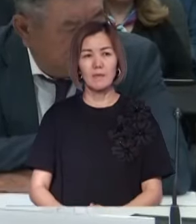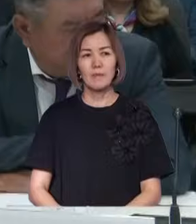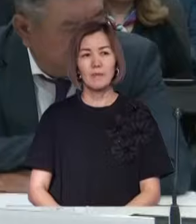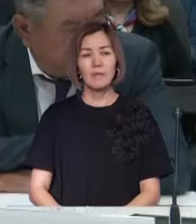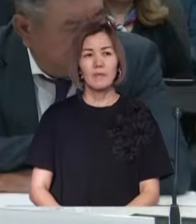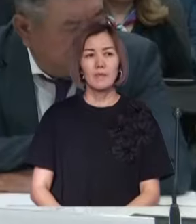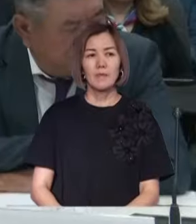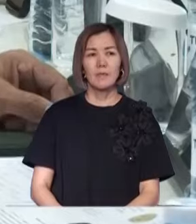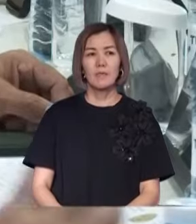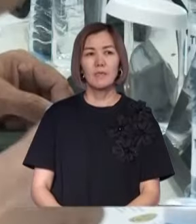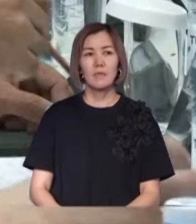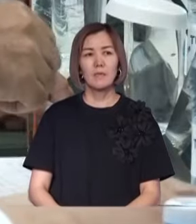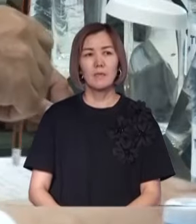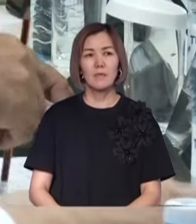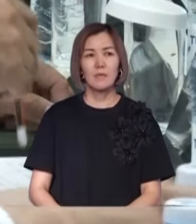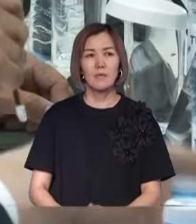сияқты Нұра ауылының